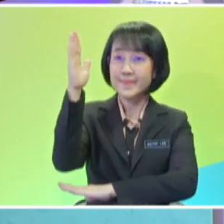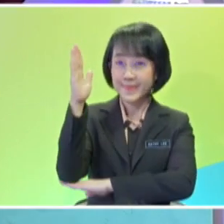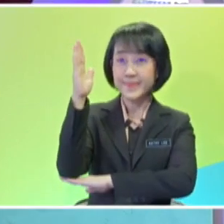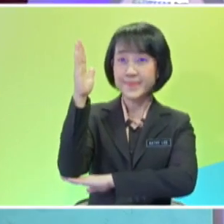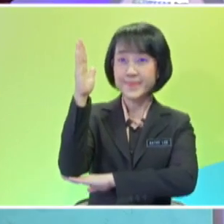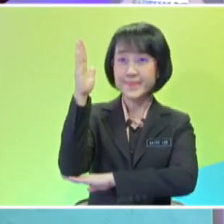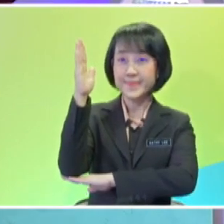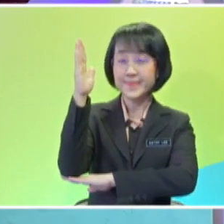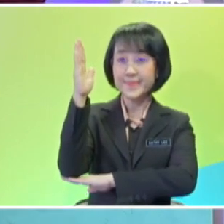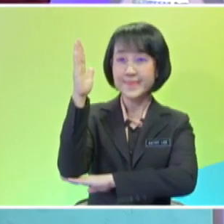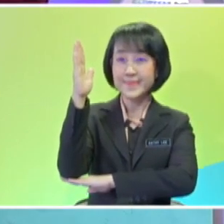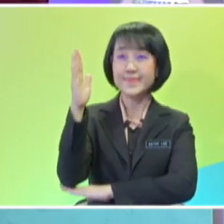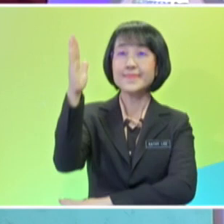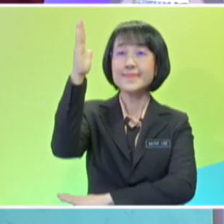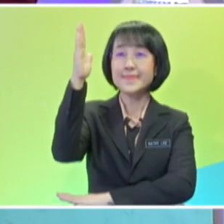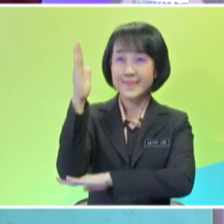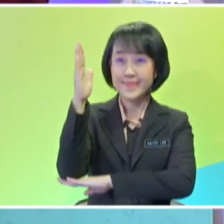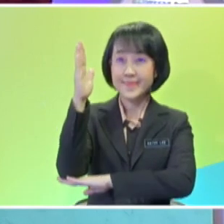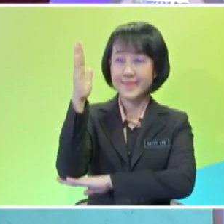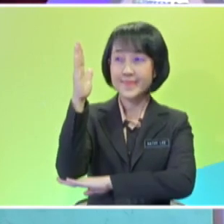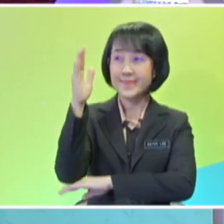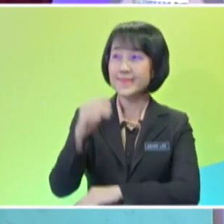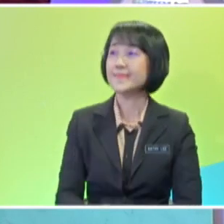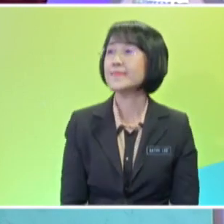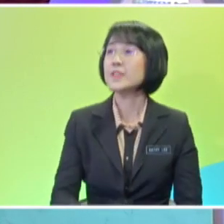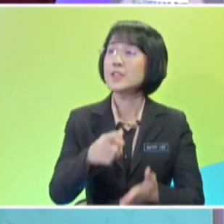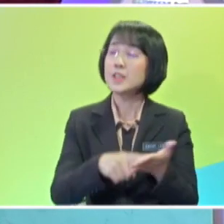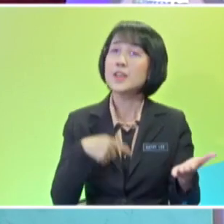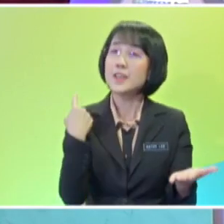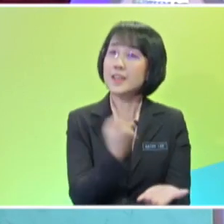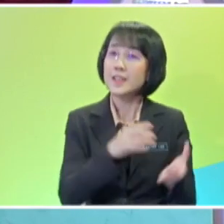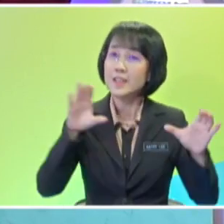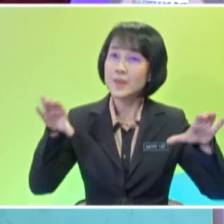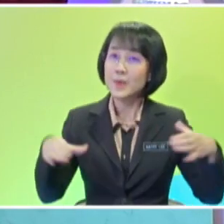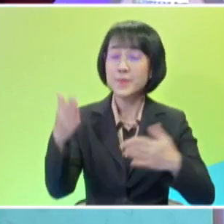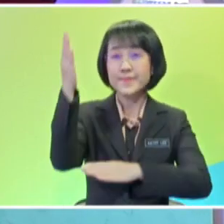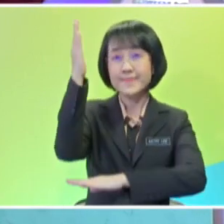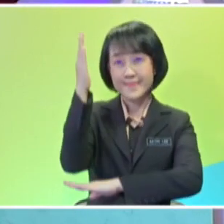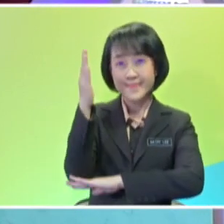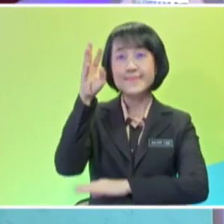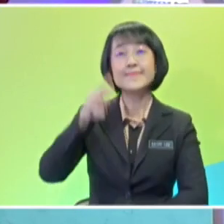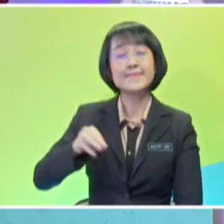tengah hari apa kita buat batu tengah hari ya